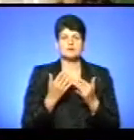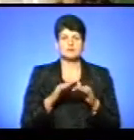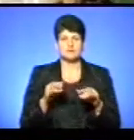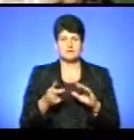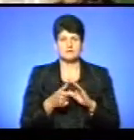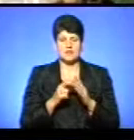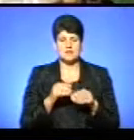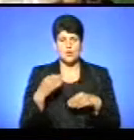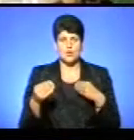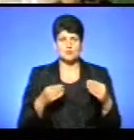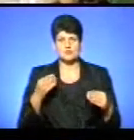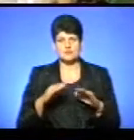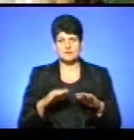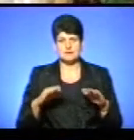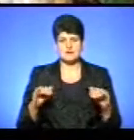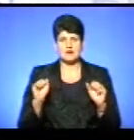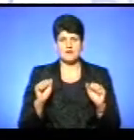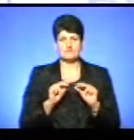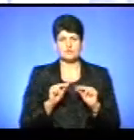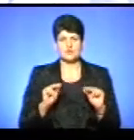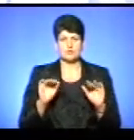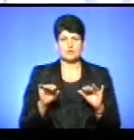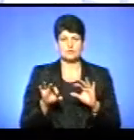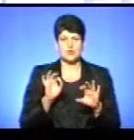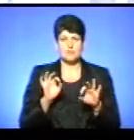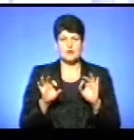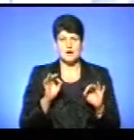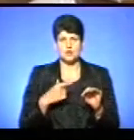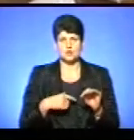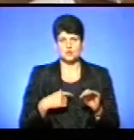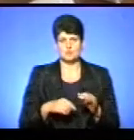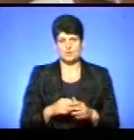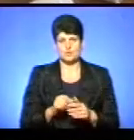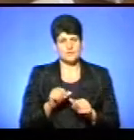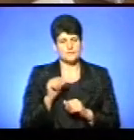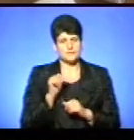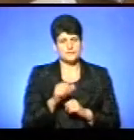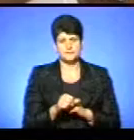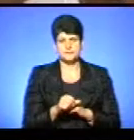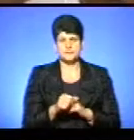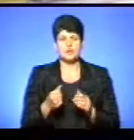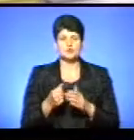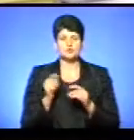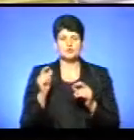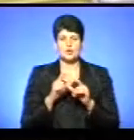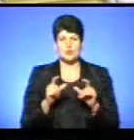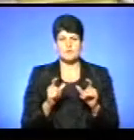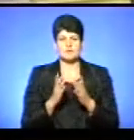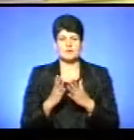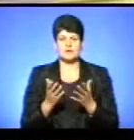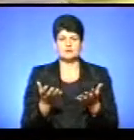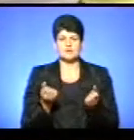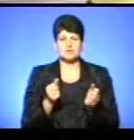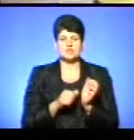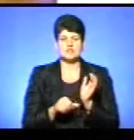класі, роздаємо учням, а вчителі потім добирають собі на формуляр. Зараз до шкільної бібліотеки надійшло також